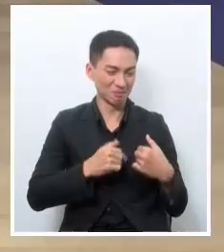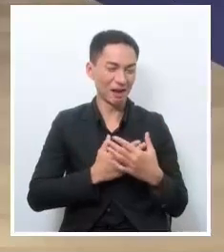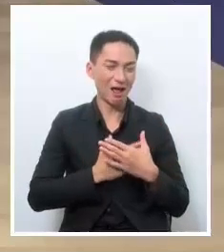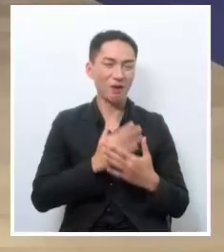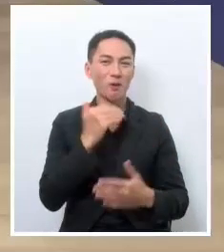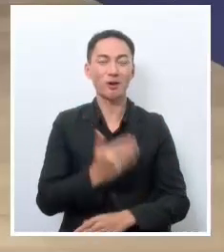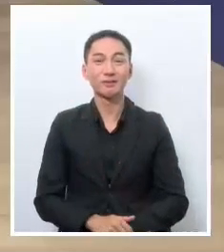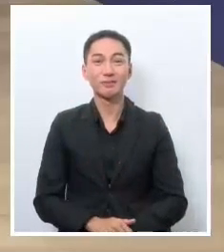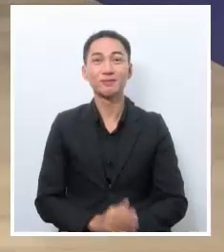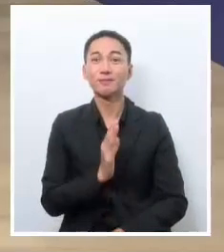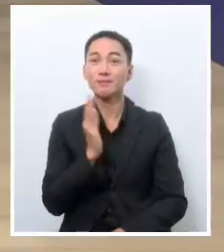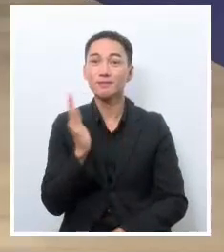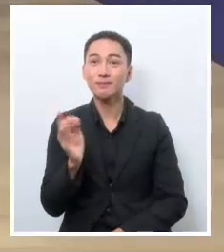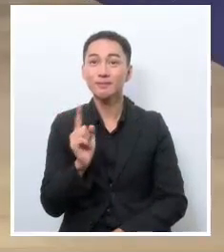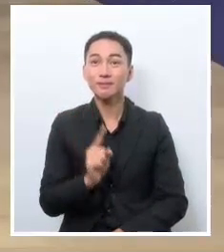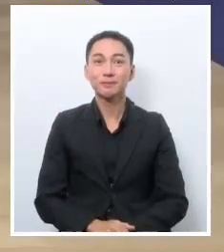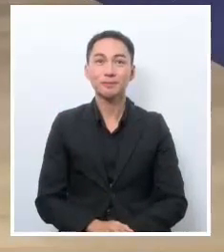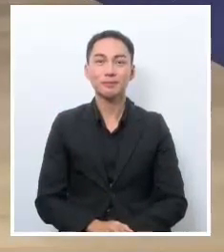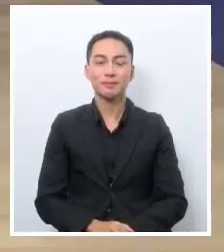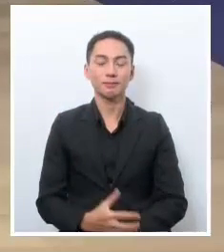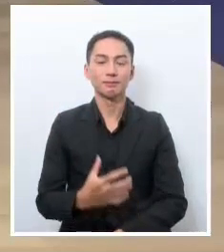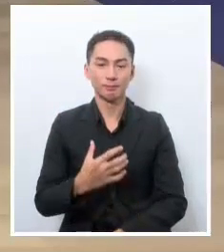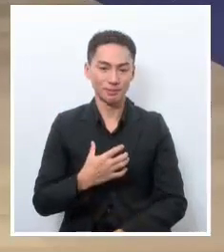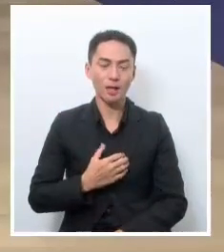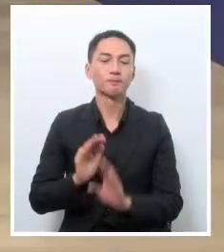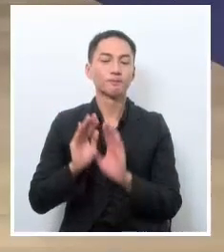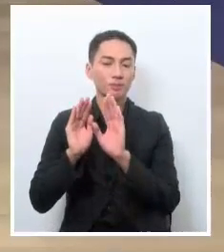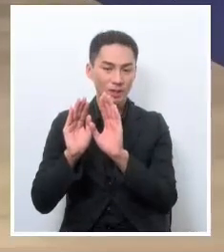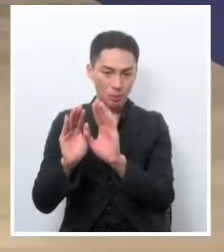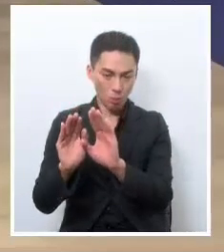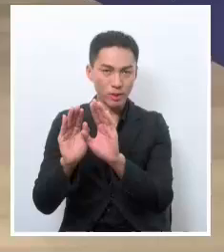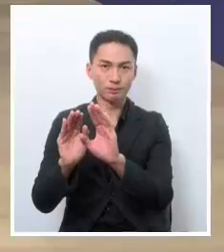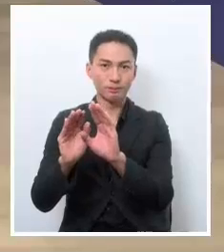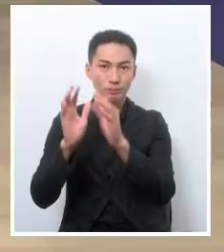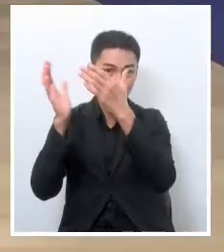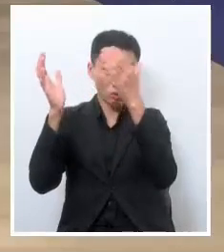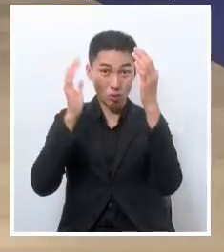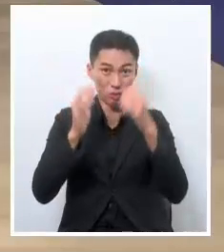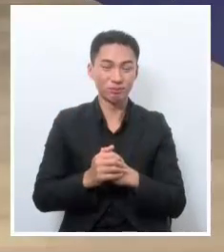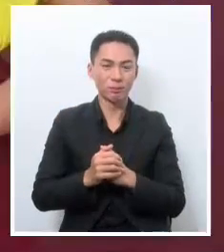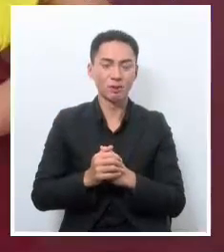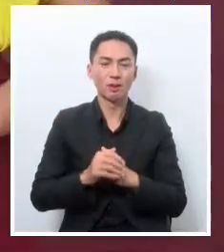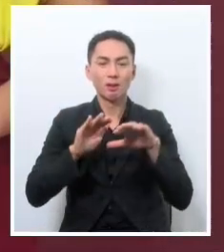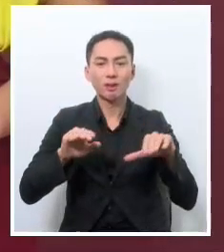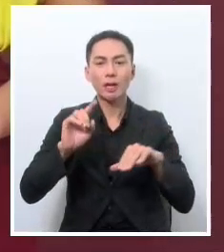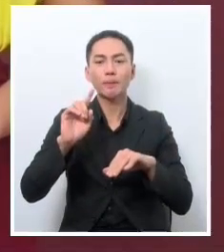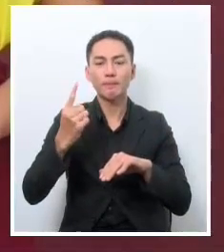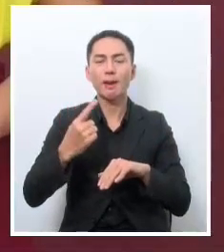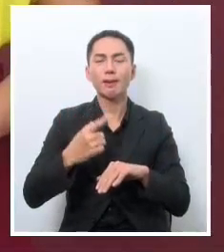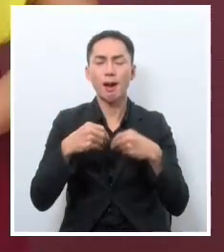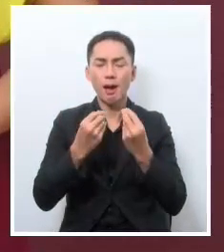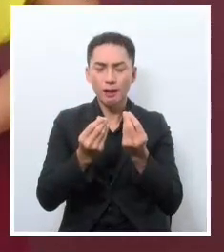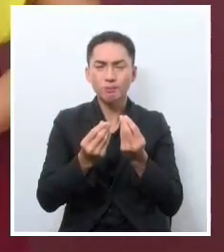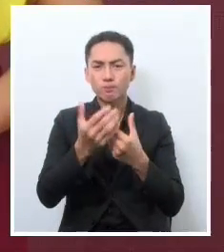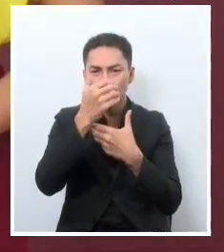ครับก็อยากจะอนุรักษ์โขนนะครับอยากจะให้น้องๆรุ่นใหม่เนี่ยอยากให้ลองสนใจโขนกันบ้างเพราะว่าเป็น